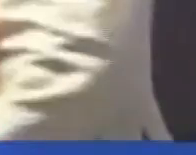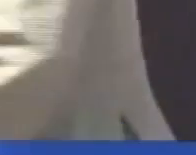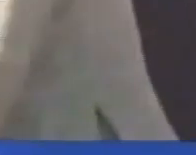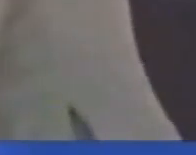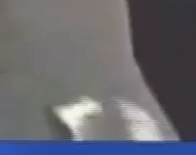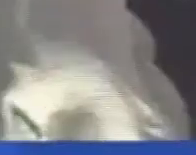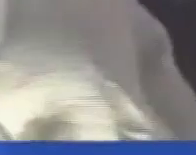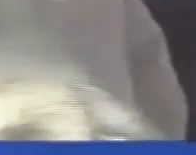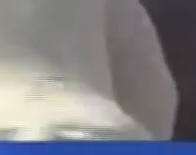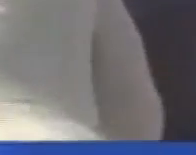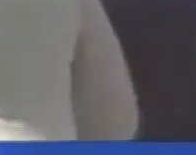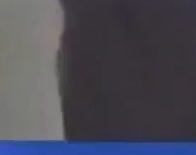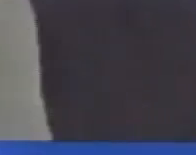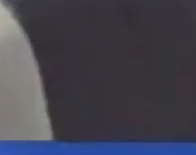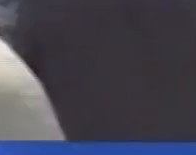Asante sana.